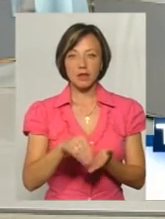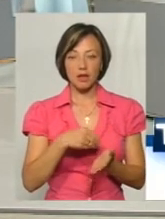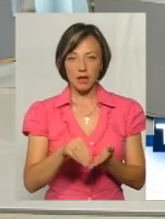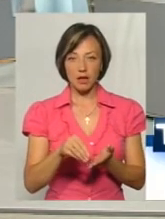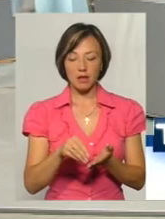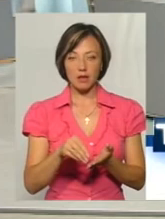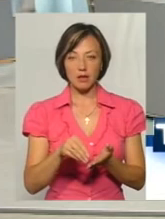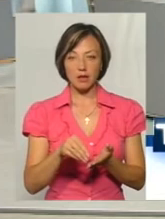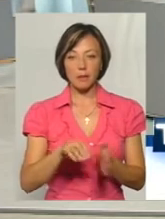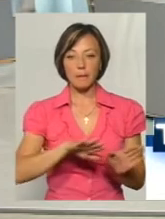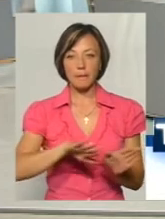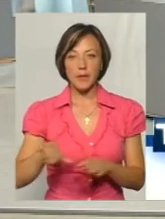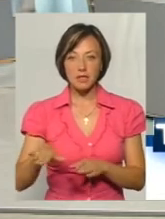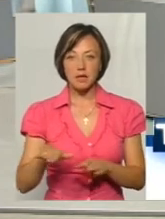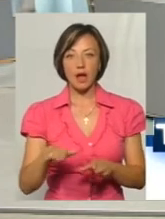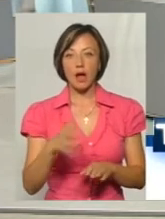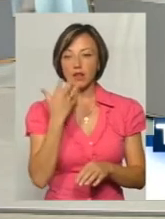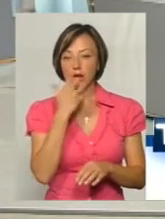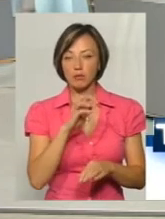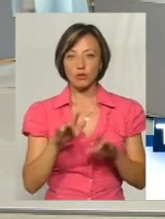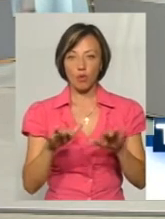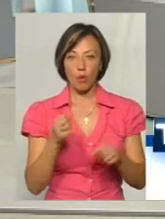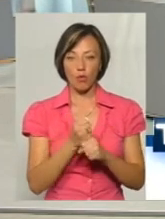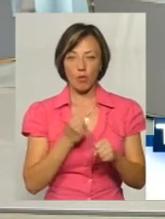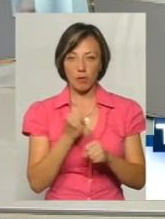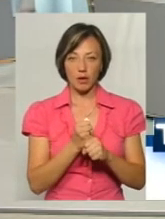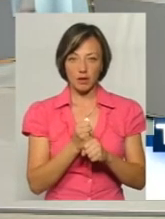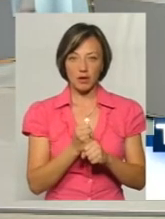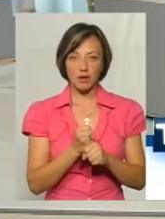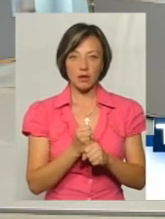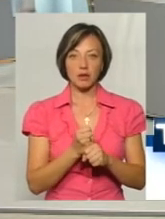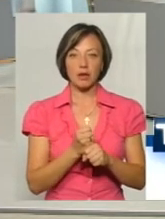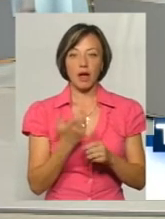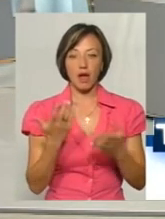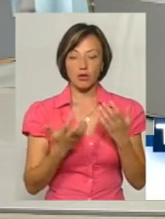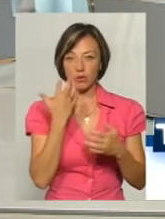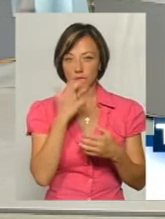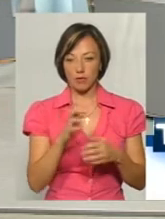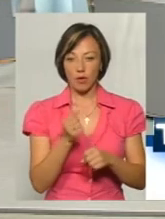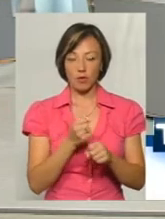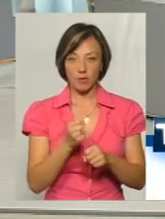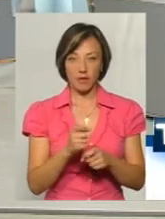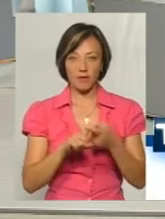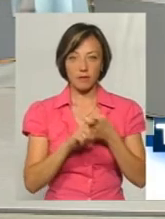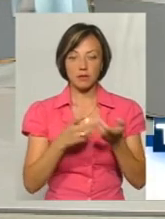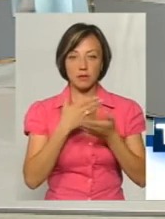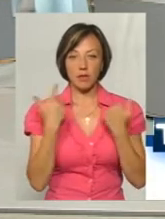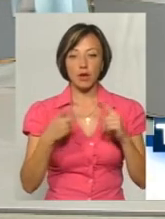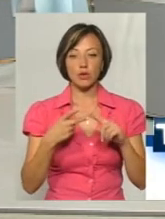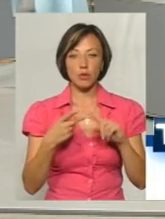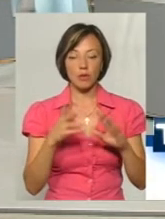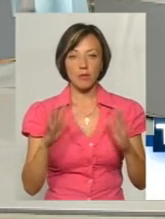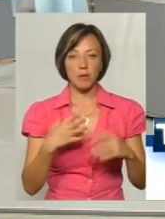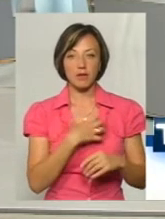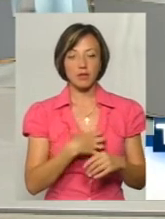тварин після термічної обробки. Термічна обробка знезаражує вірус. Другий момент, який